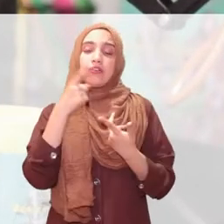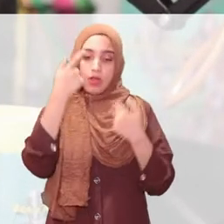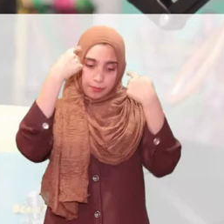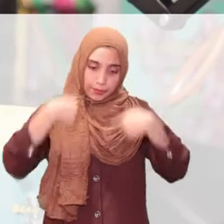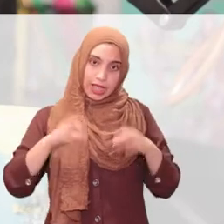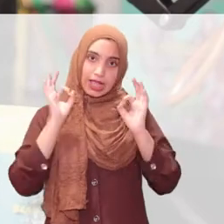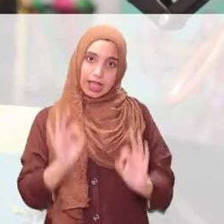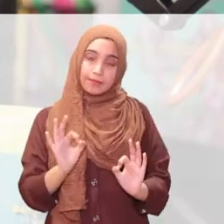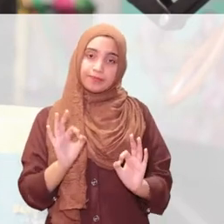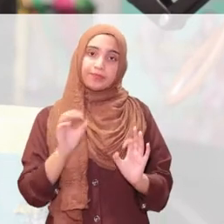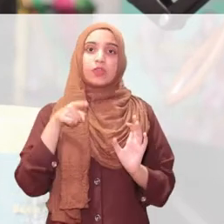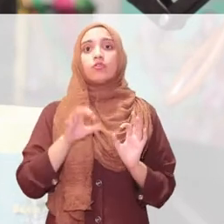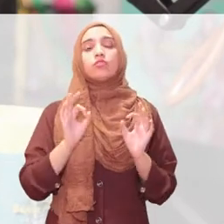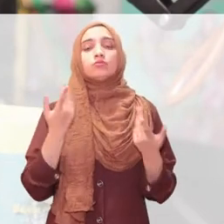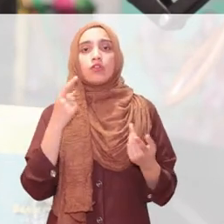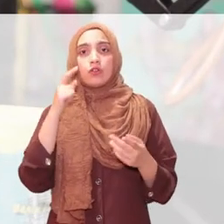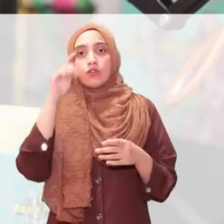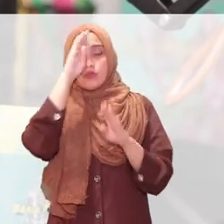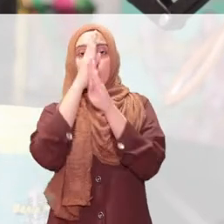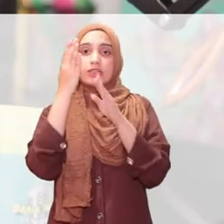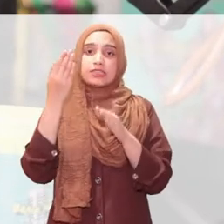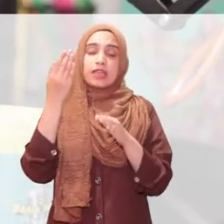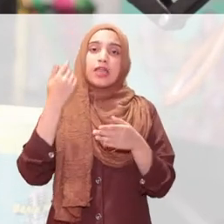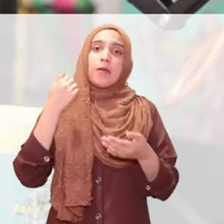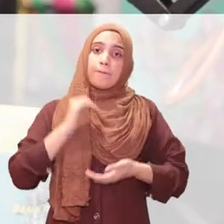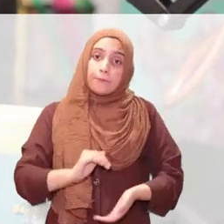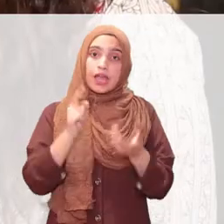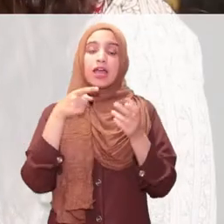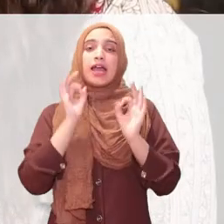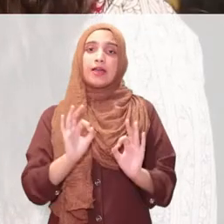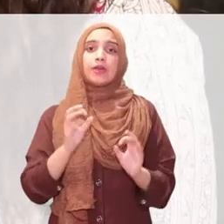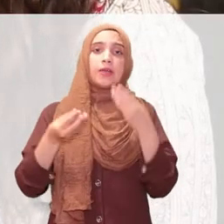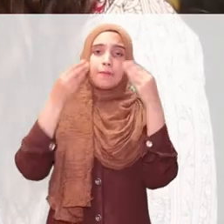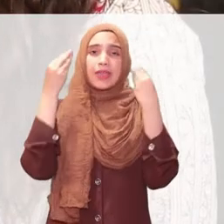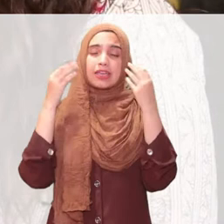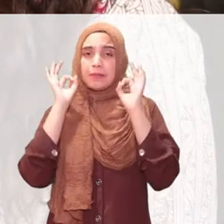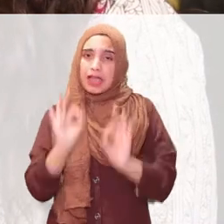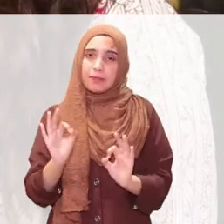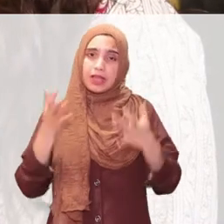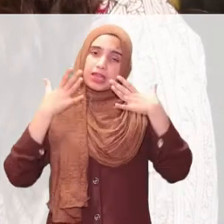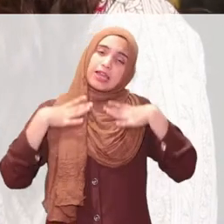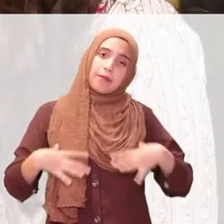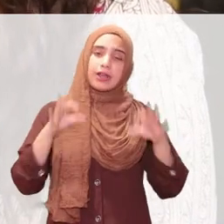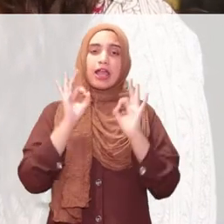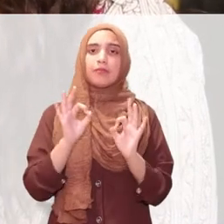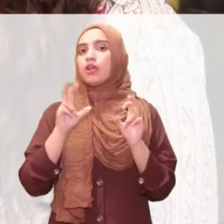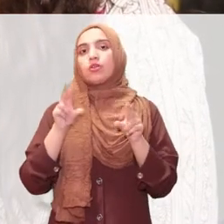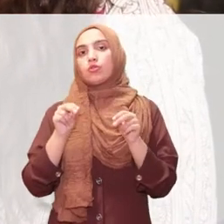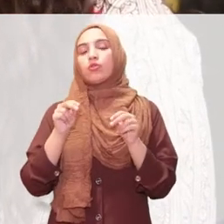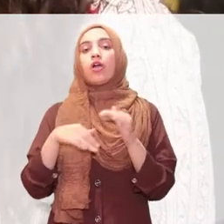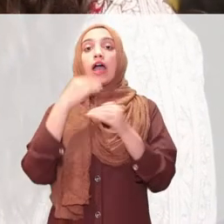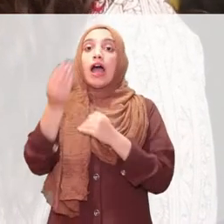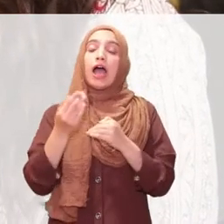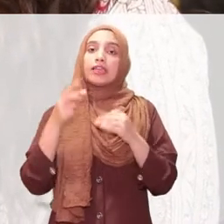एलिमेंट्स विच मोस्ट क्रिएटिव यह ट्यूब प्रसिद्ध बीडी सिंह सज्जन एक्स्ट्रा और